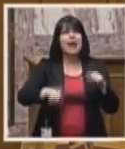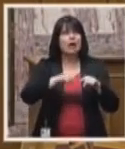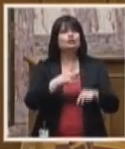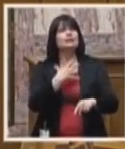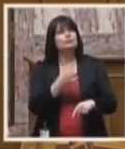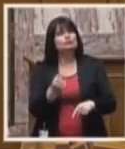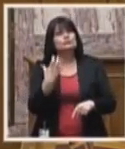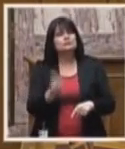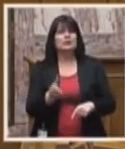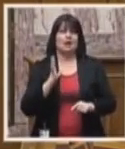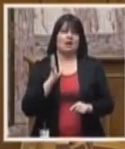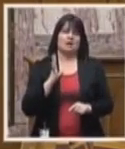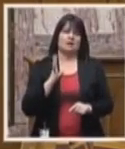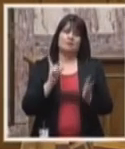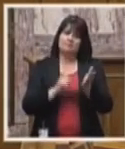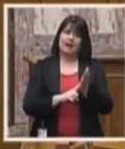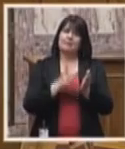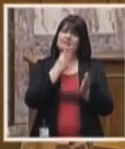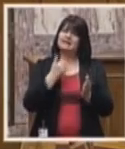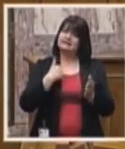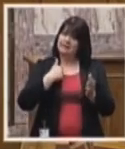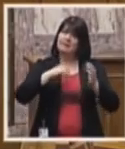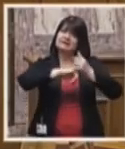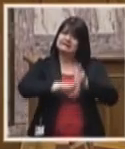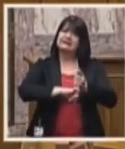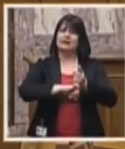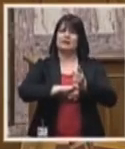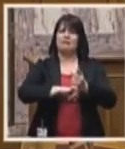εντός, αλλά είναι και ένα μεγάλο στοίχημα και εκτός της